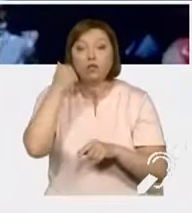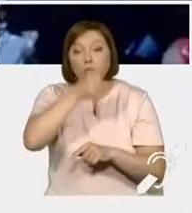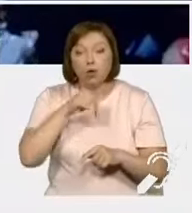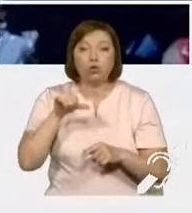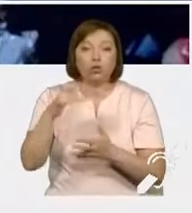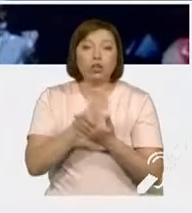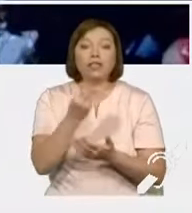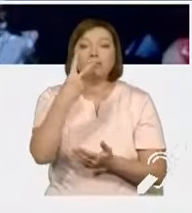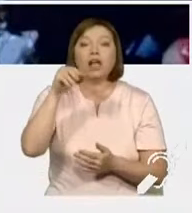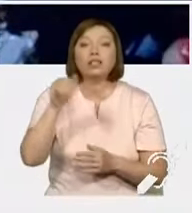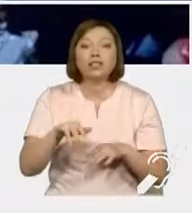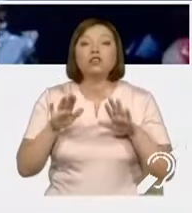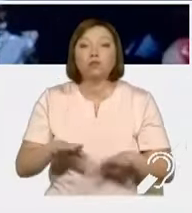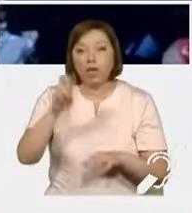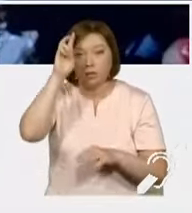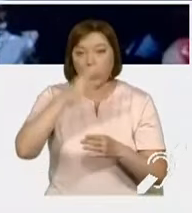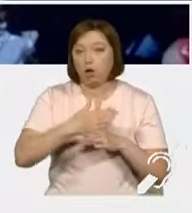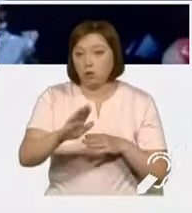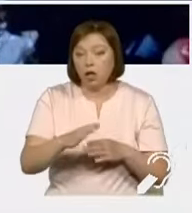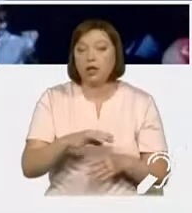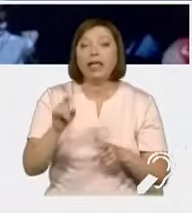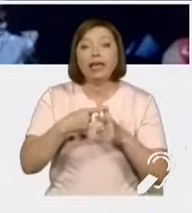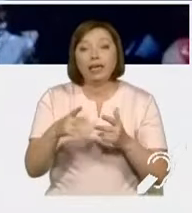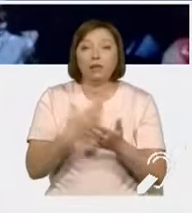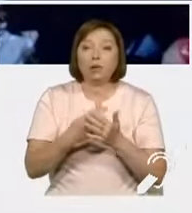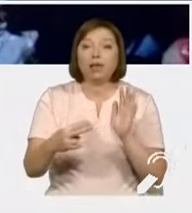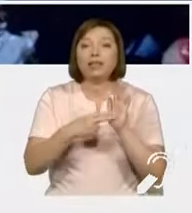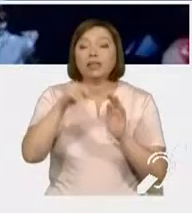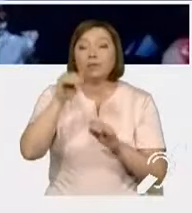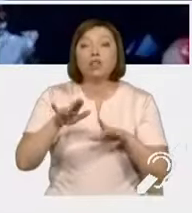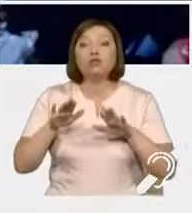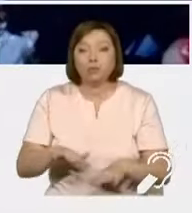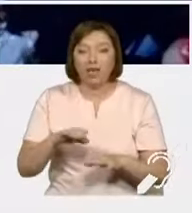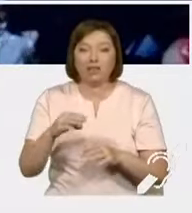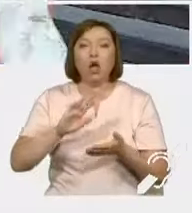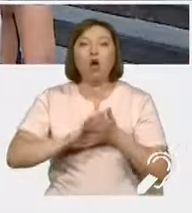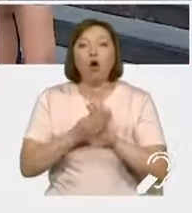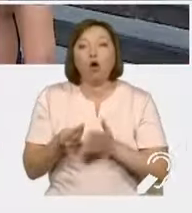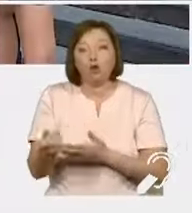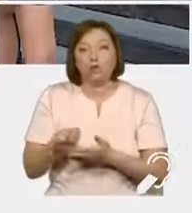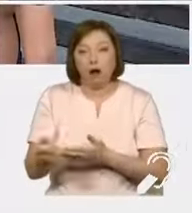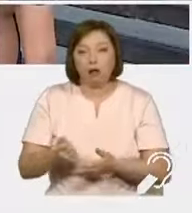pentru 12.000 de locuri bugetate sau pentru circa 7.000 de locuri cu taxă.